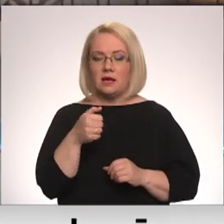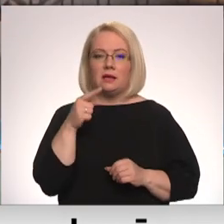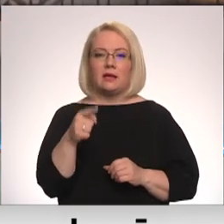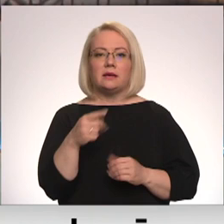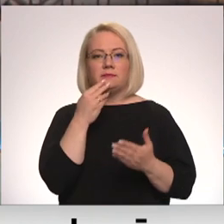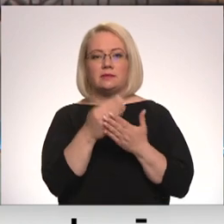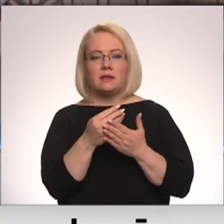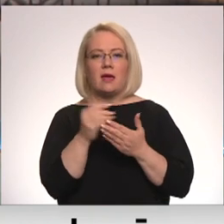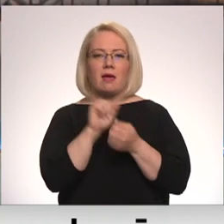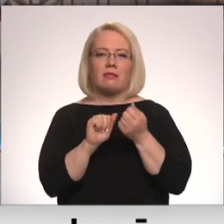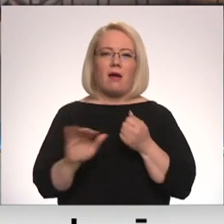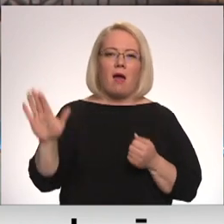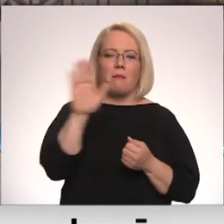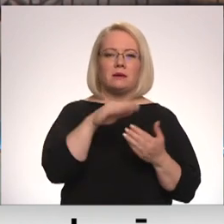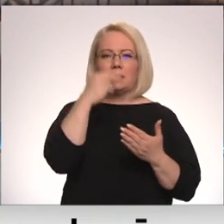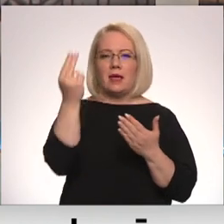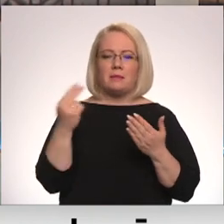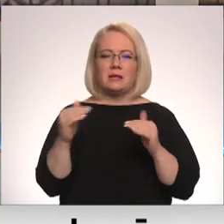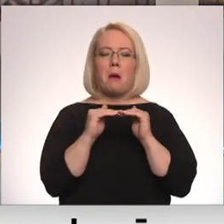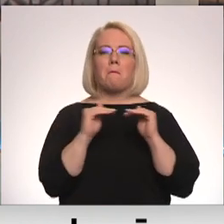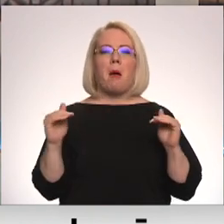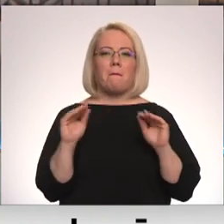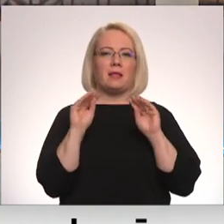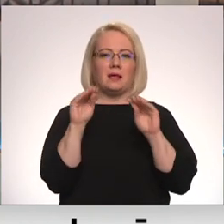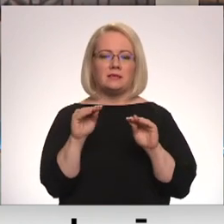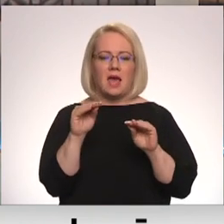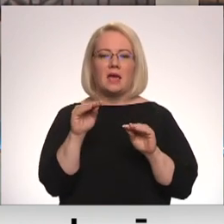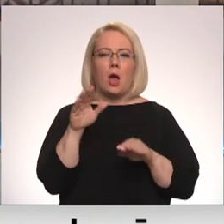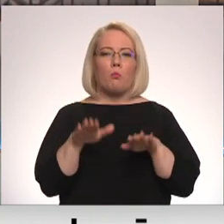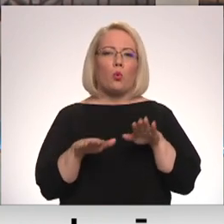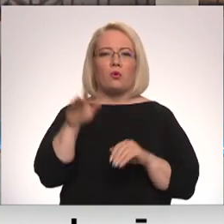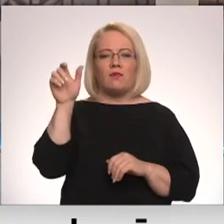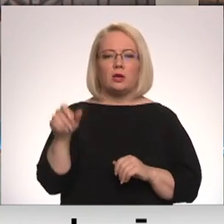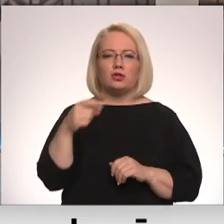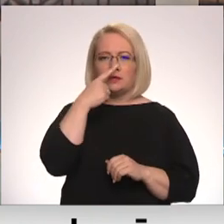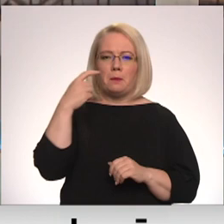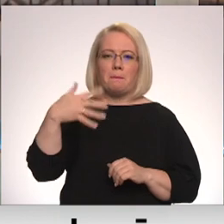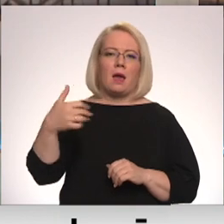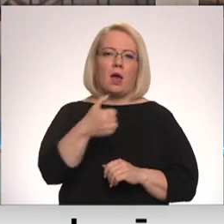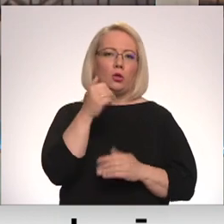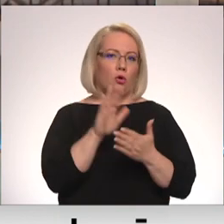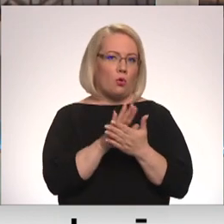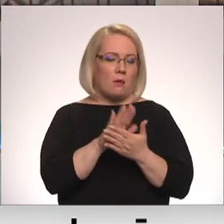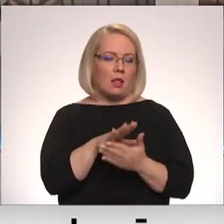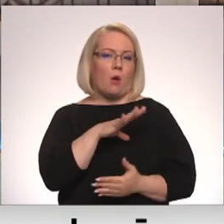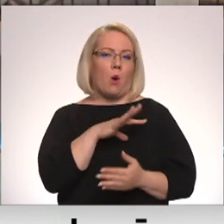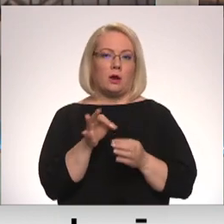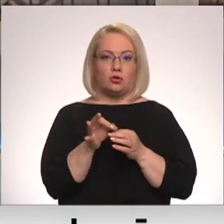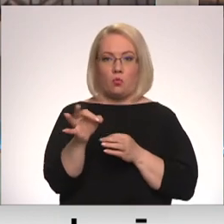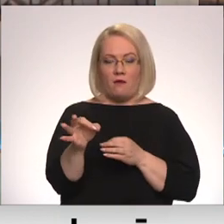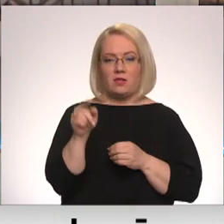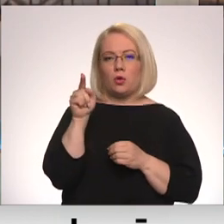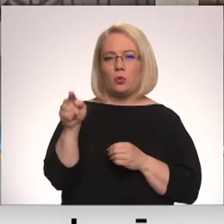ainavu glezniecības pamatlicēja mākslinieka Vilhelma Purvīša 150. Jubileja. Ogres novadā, kur